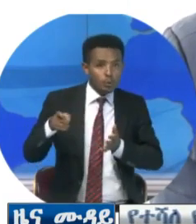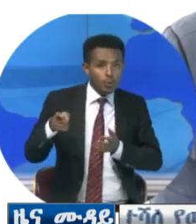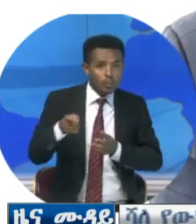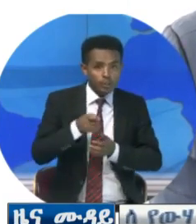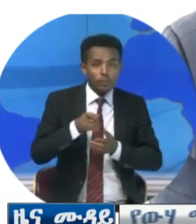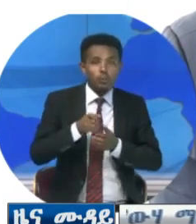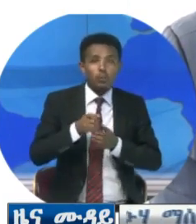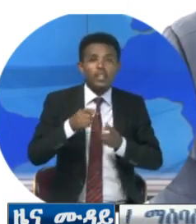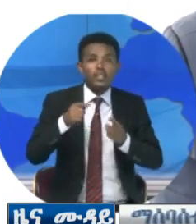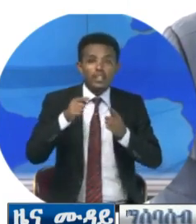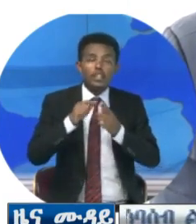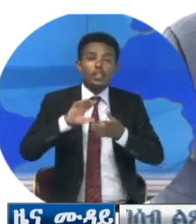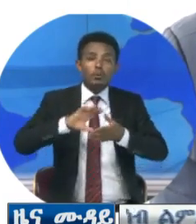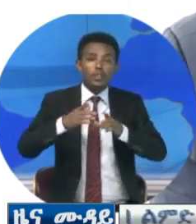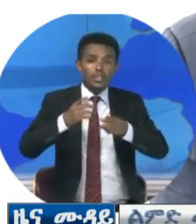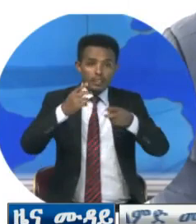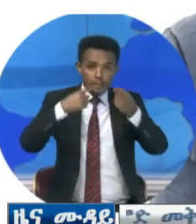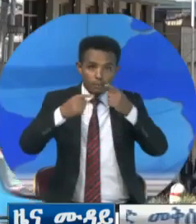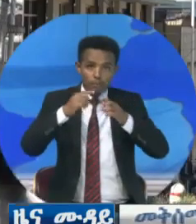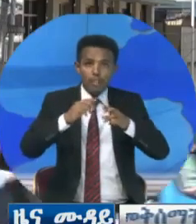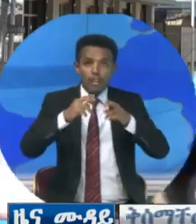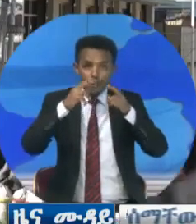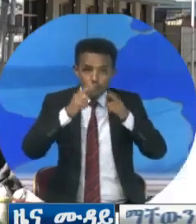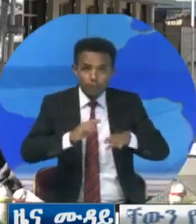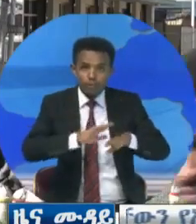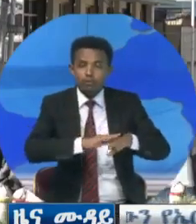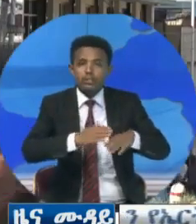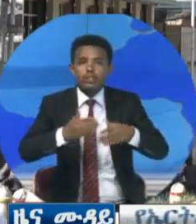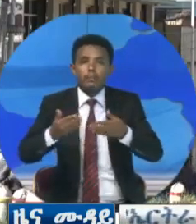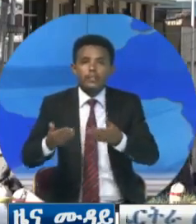ጎንደር እንድትመጡ በአክብሮ ትገብዛለሁ።